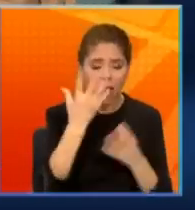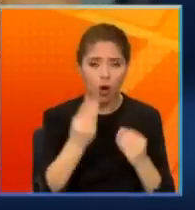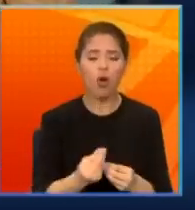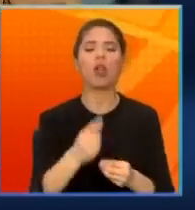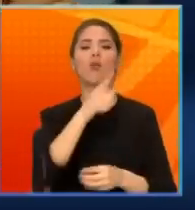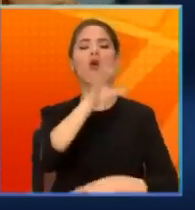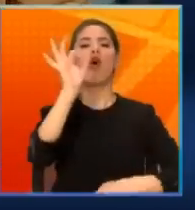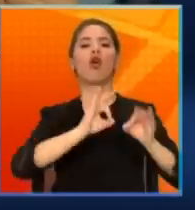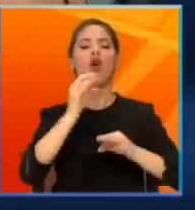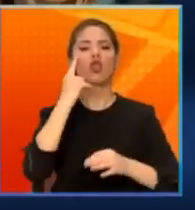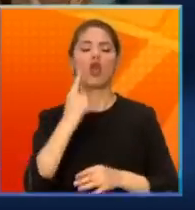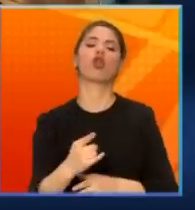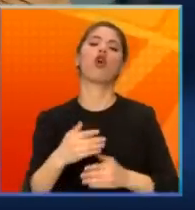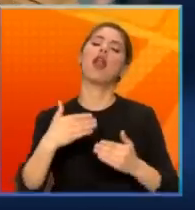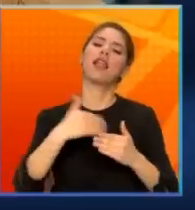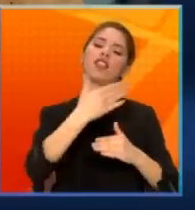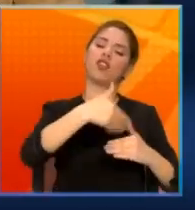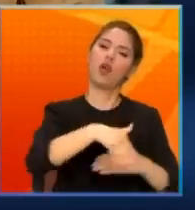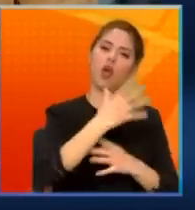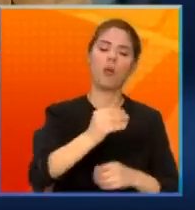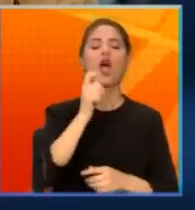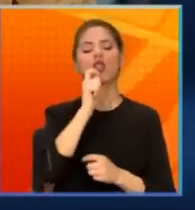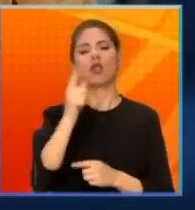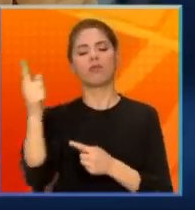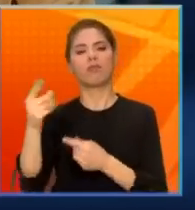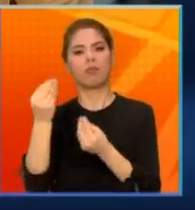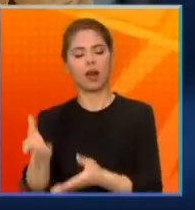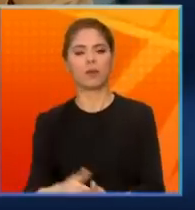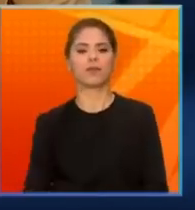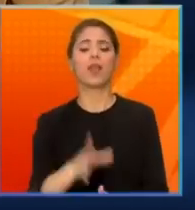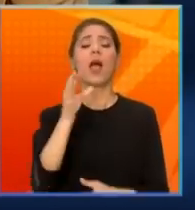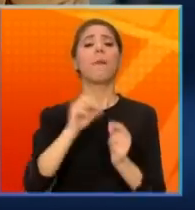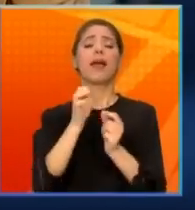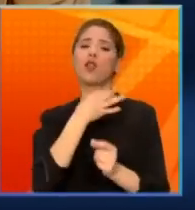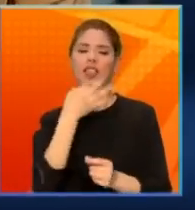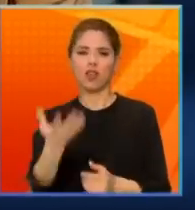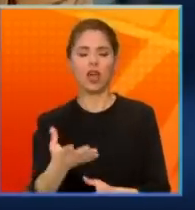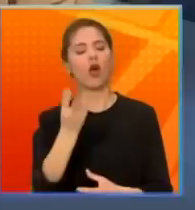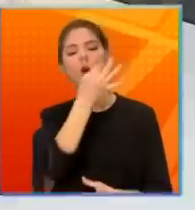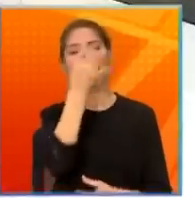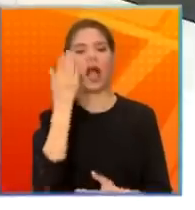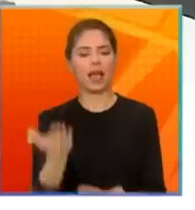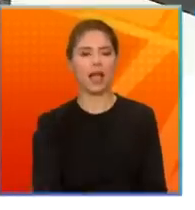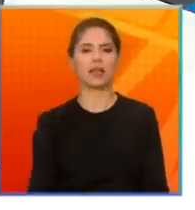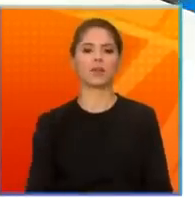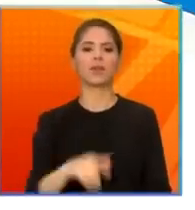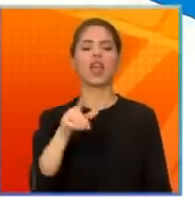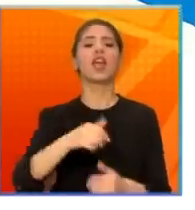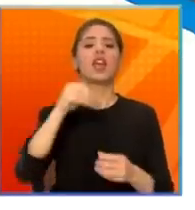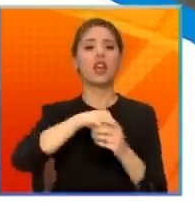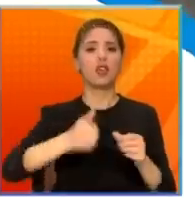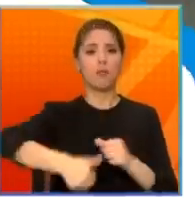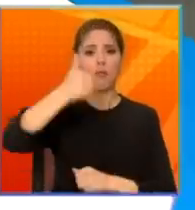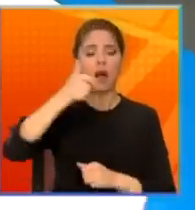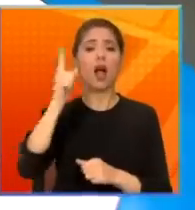çıkışları kontrollü olarak sağlanacak diyelim. Sözü yeniden size bırakalım. Betül, teşekkür ederiz. Kolay gelsin. İçişleri Bakanlığı